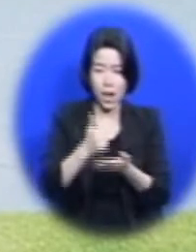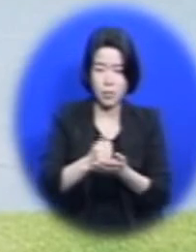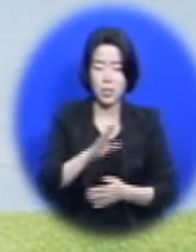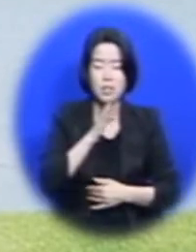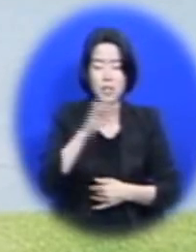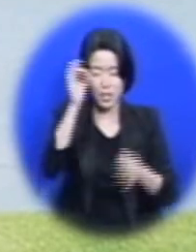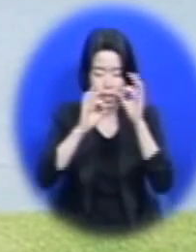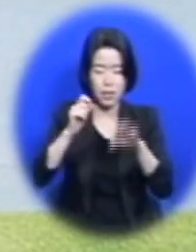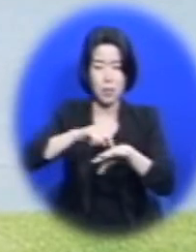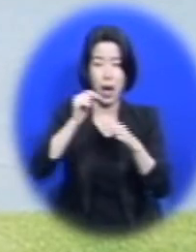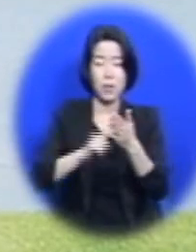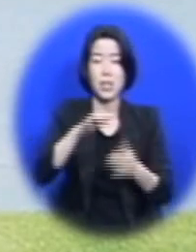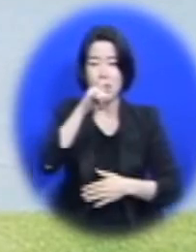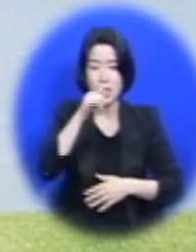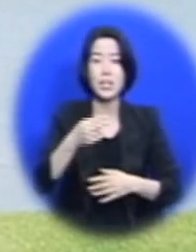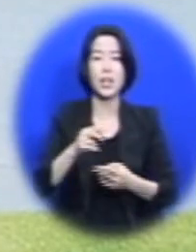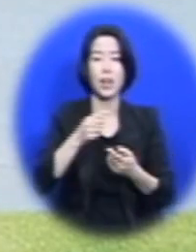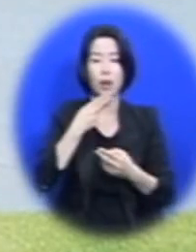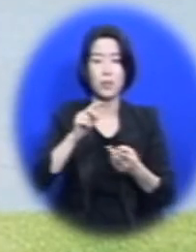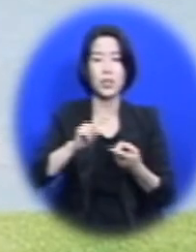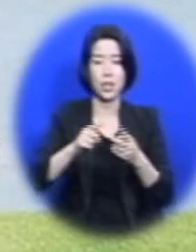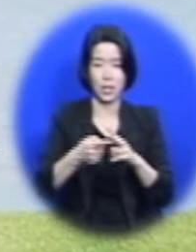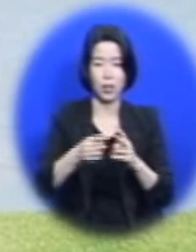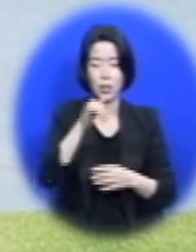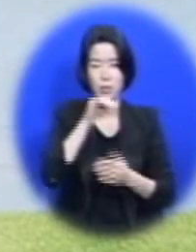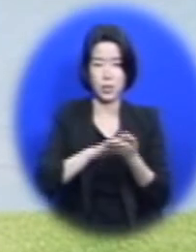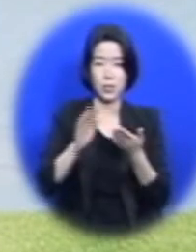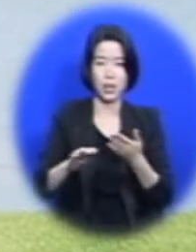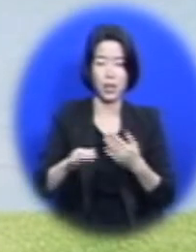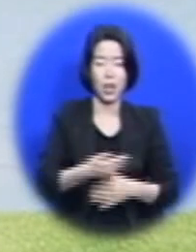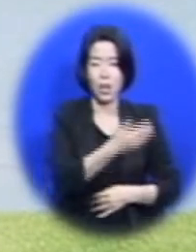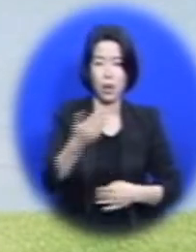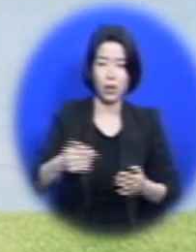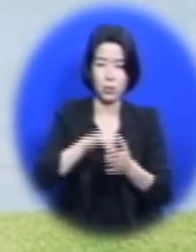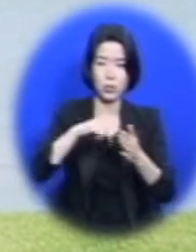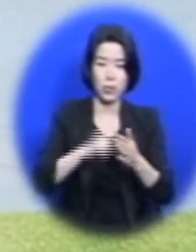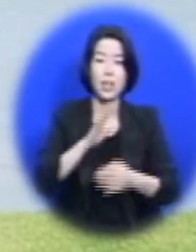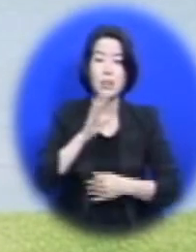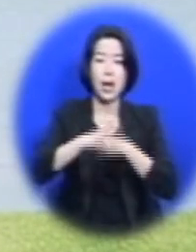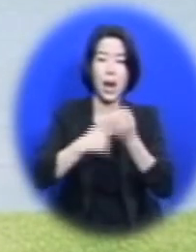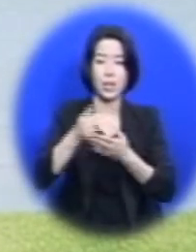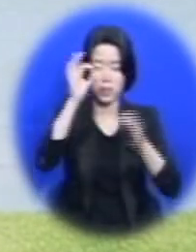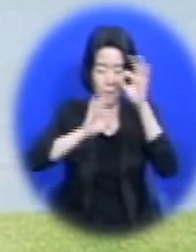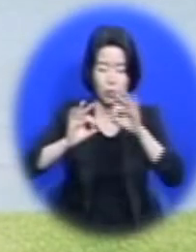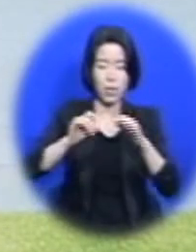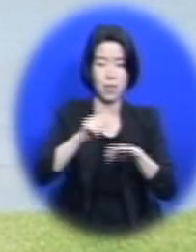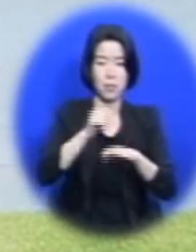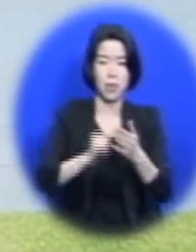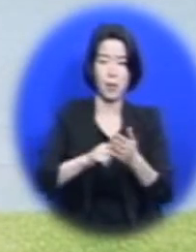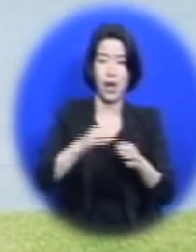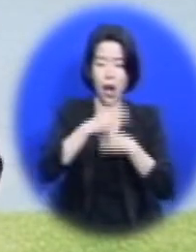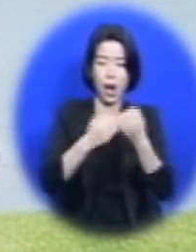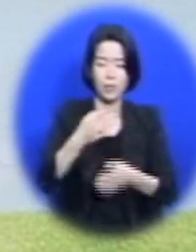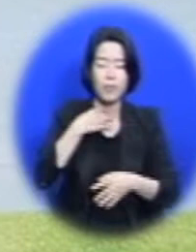마음이 있느냐 하는 겁니다. 여러분 속에 정말 하나님을 찾고자 하는 마음, 하나님을